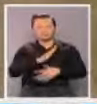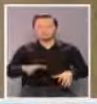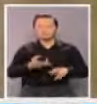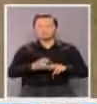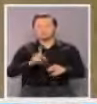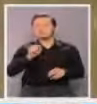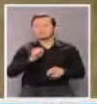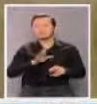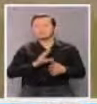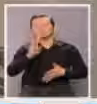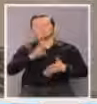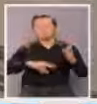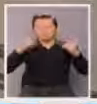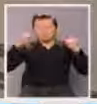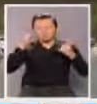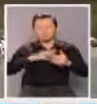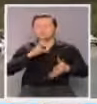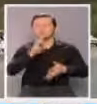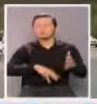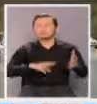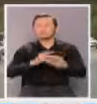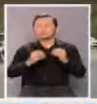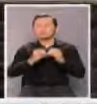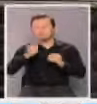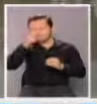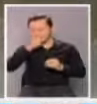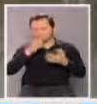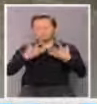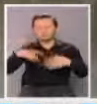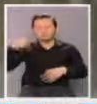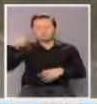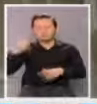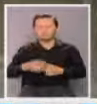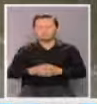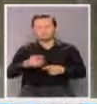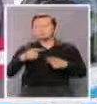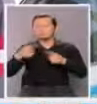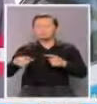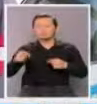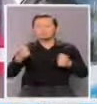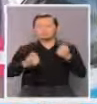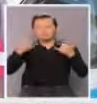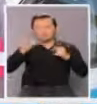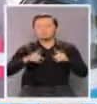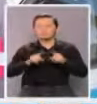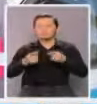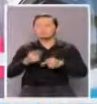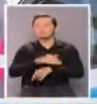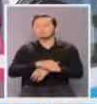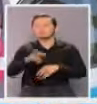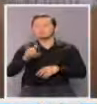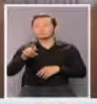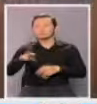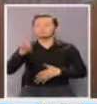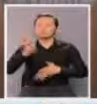владельцу автомашины Toyota Camry, наложен штраф 10 месячных расчетных показателей. Другой правонарушитель задержан по улице Махамбета. Ему